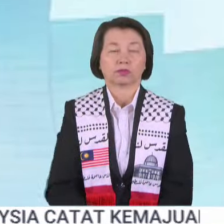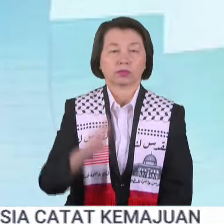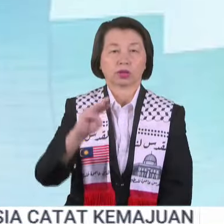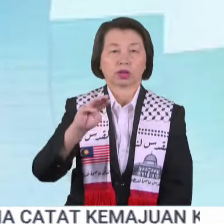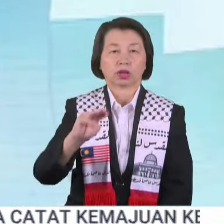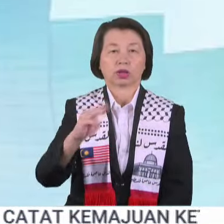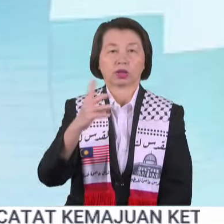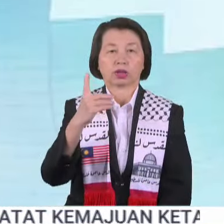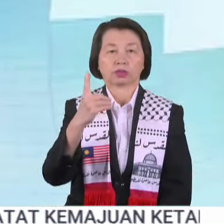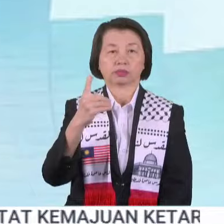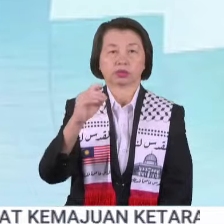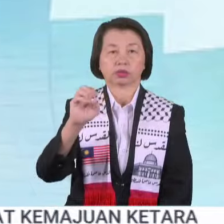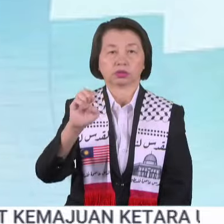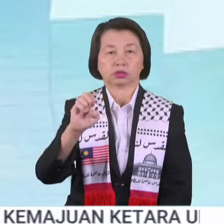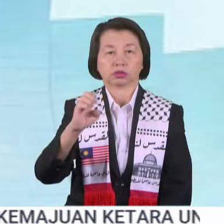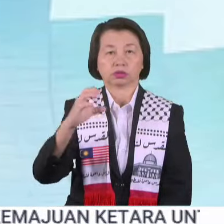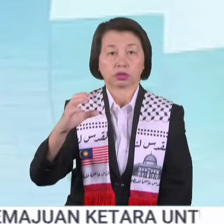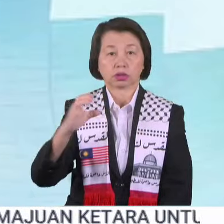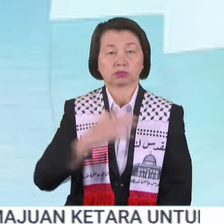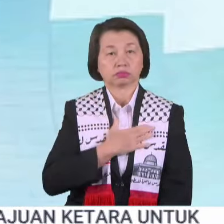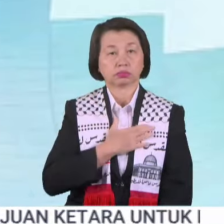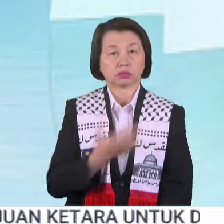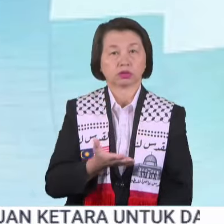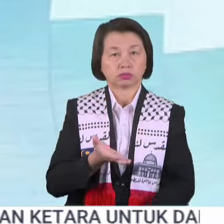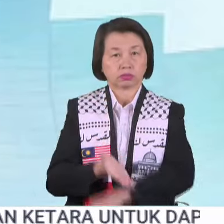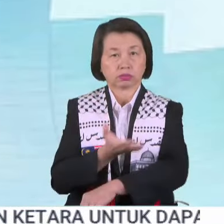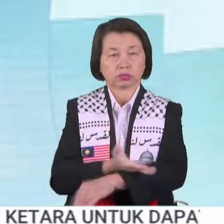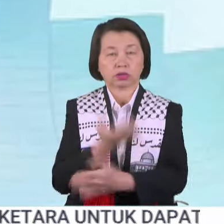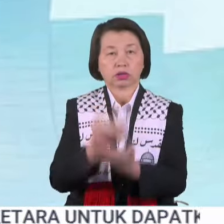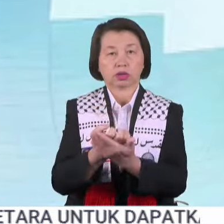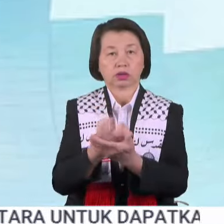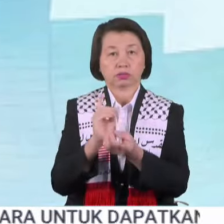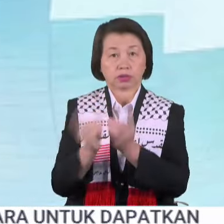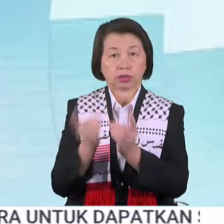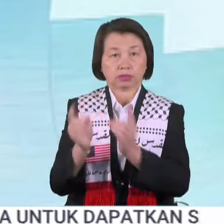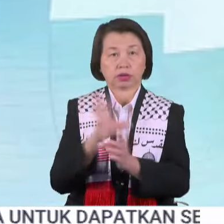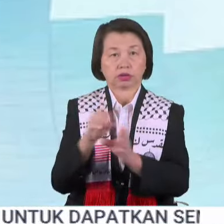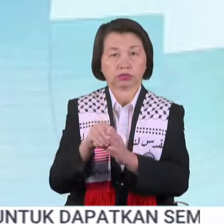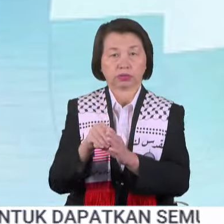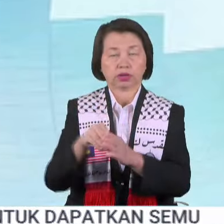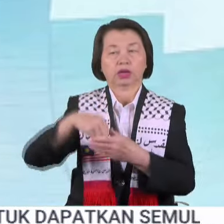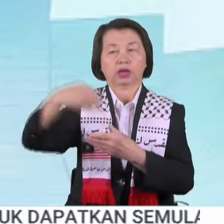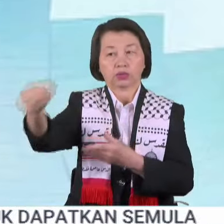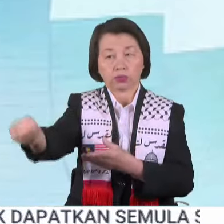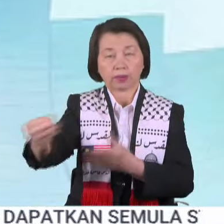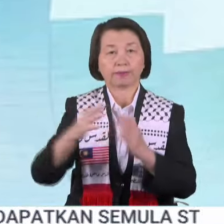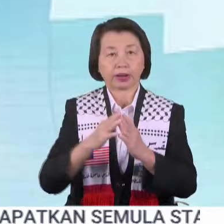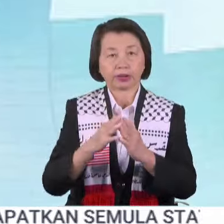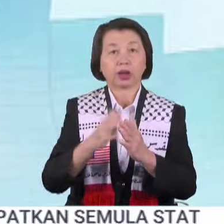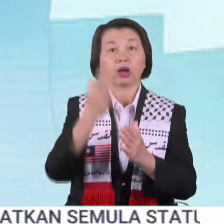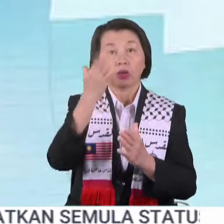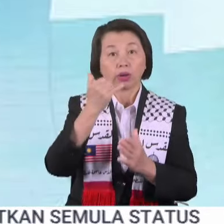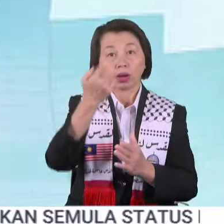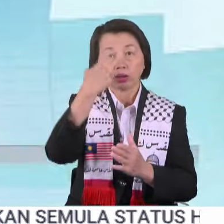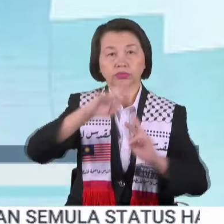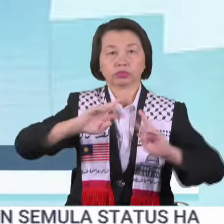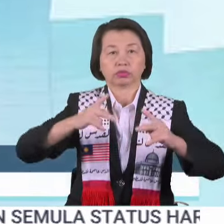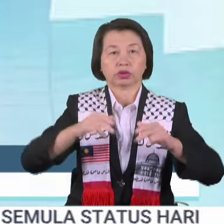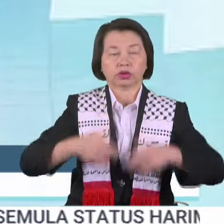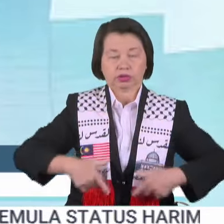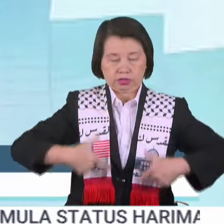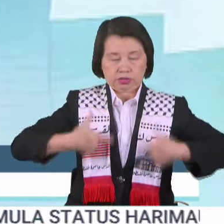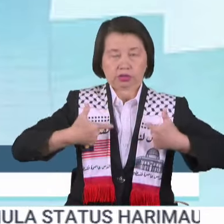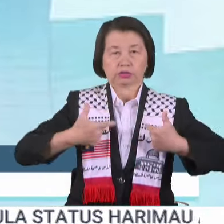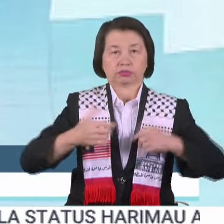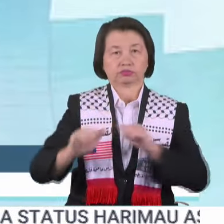Perbadanan Ekonomi Digital Malaysia, MDEC, komited memperkasa ekonomi digital termasuk di luar bandar. Tujuannya bagi meningkatkan taraf hidup